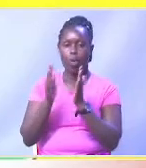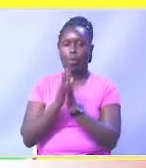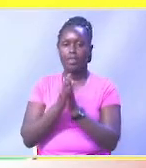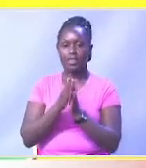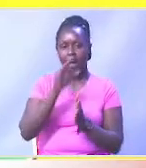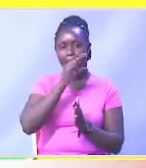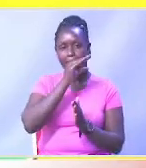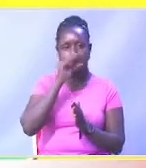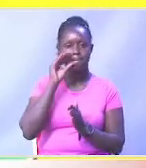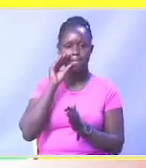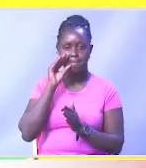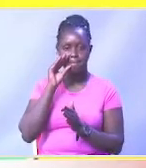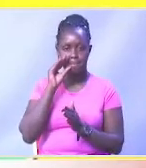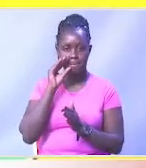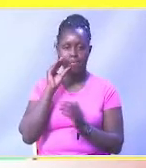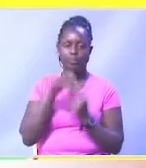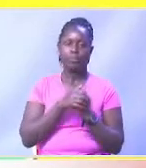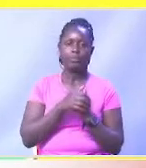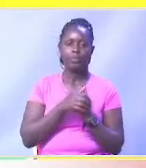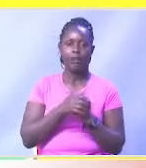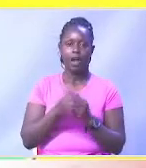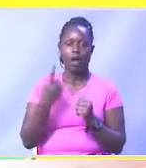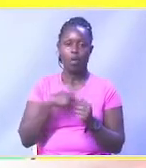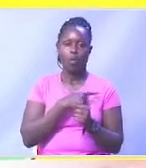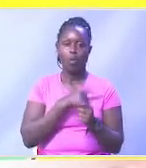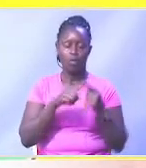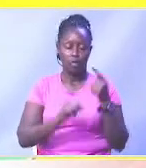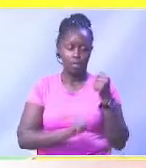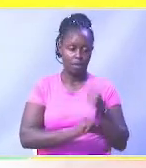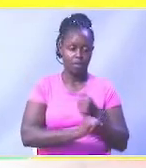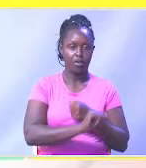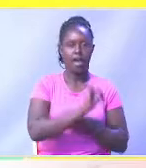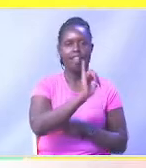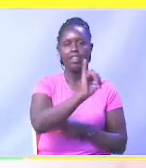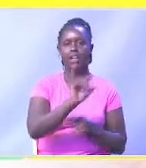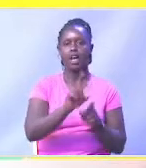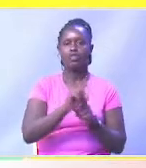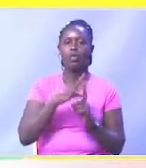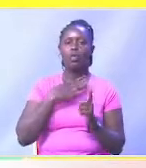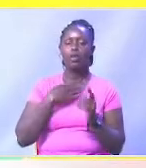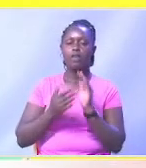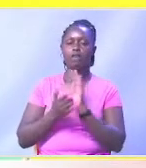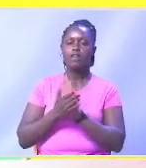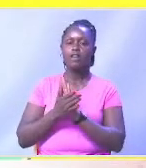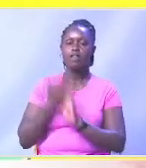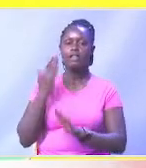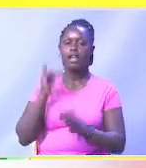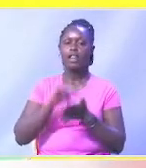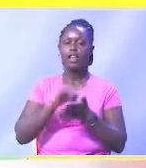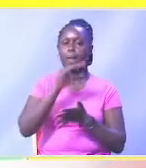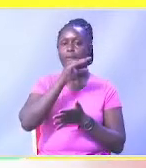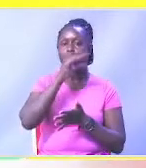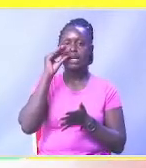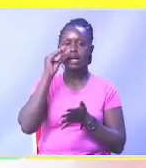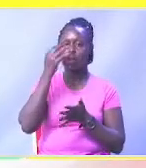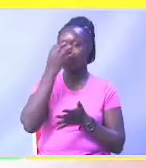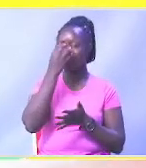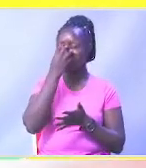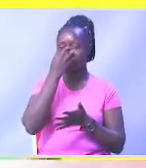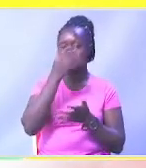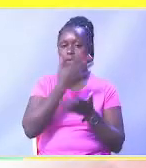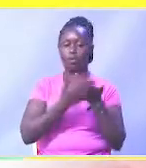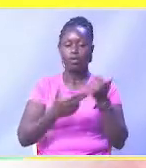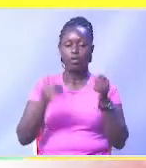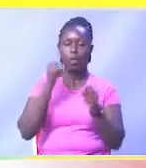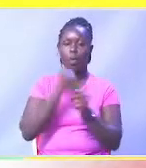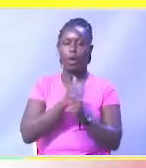kinara wa ANC Musalia Mudavadi, tunaiunga mkono, tunataka kwa haraka Musalia Mudavadi na William Ruto wafanya